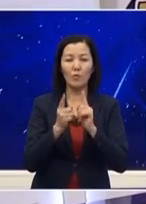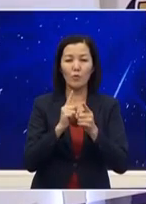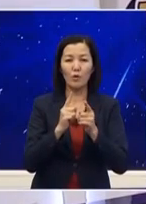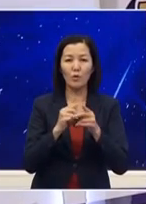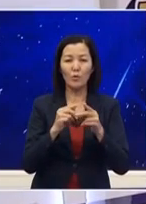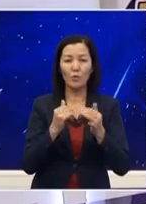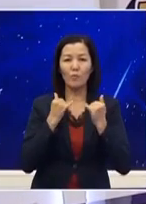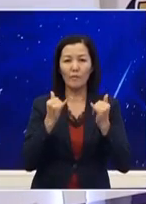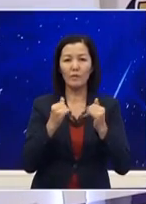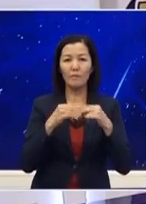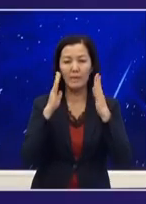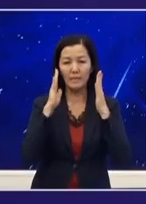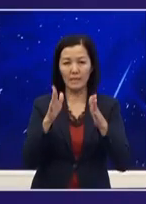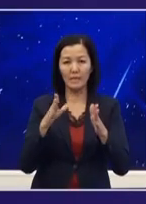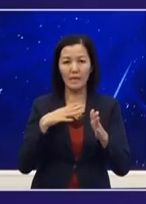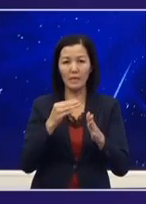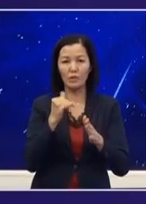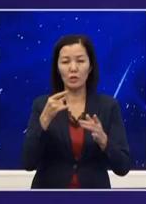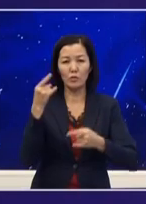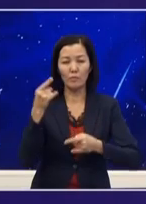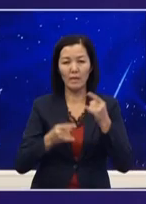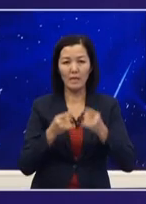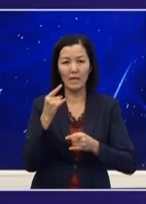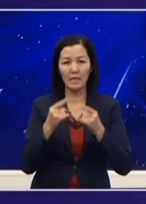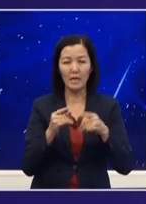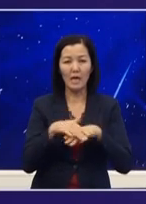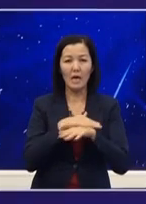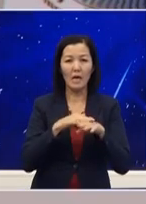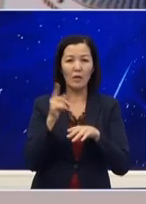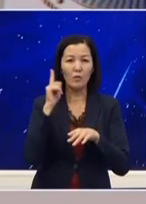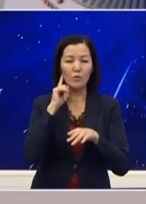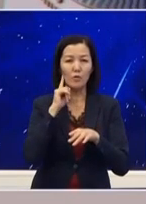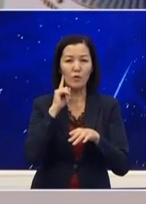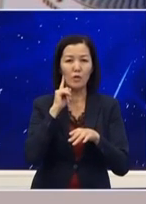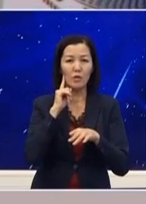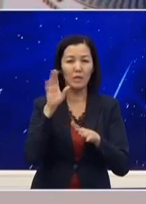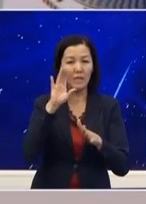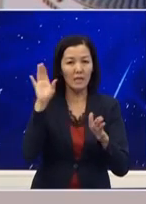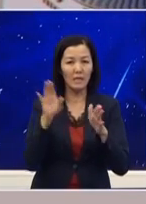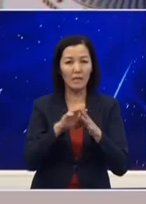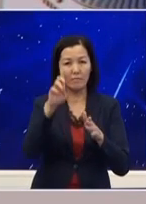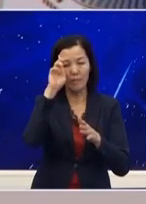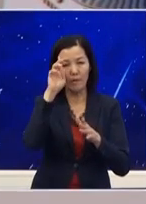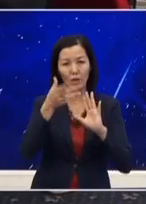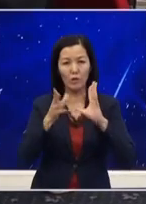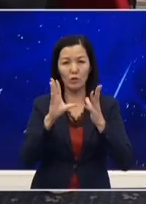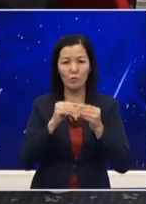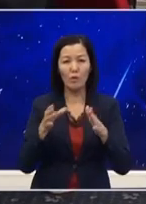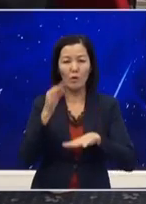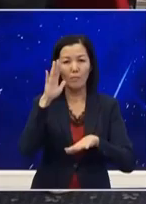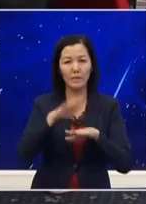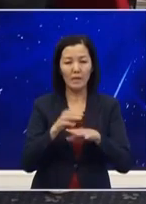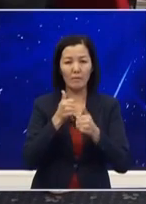көтеруді басты назарға алды. Жетісу медианың ашық алаңында халық үніне құлақ асып мемлекет тұжырымдамасы негізінде облыс әкімінің орынбасары